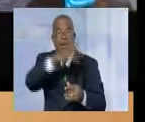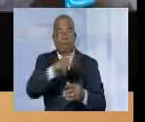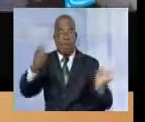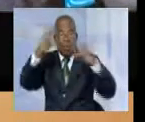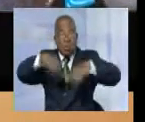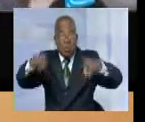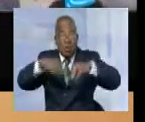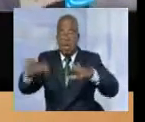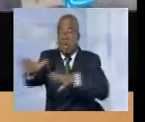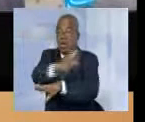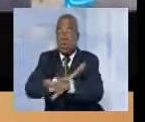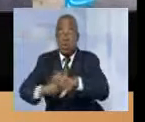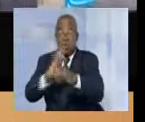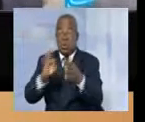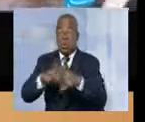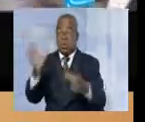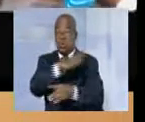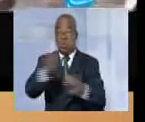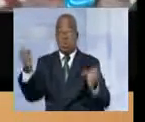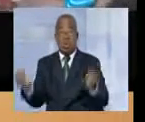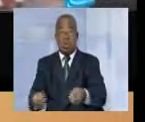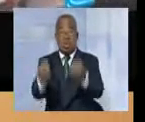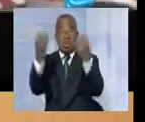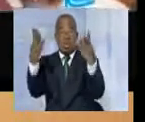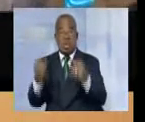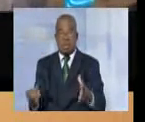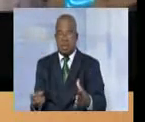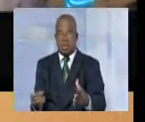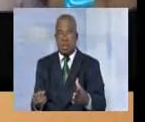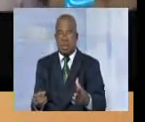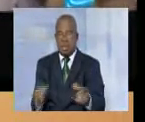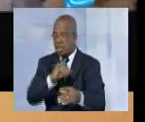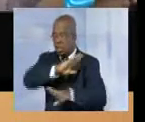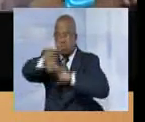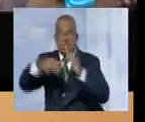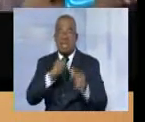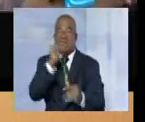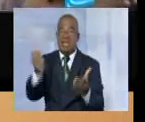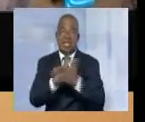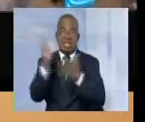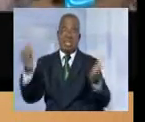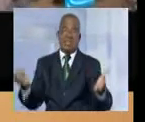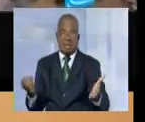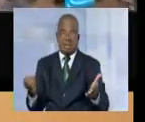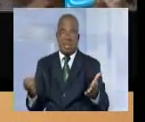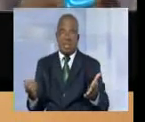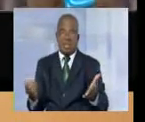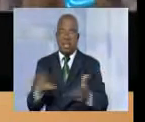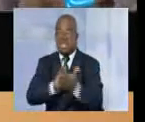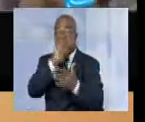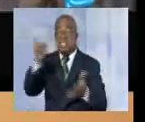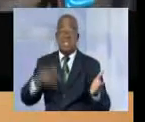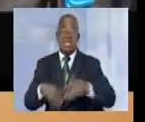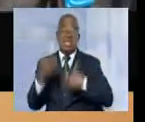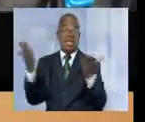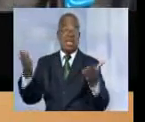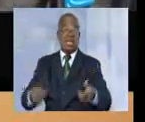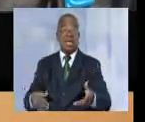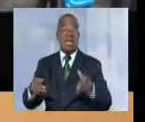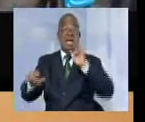Hollande, dont le pays a participé à l'opération militaire internationale contre le régime Kadhafi, a indiqué attendre de